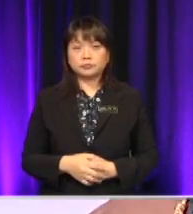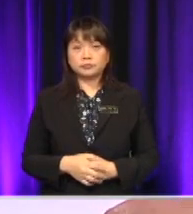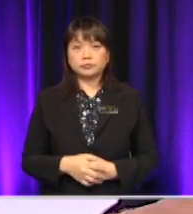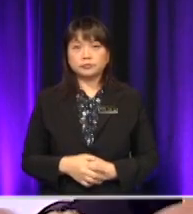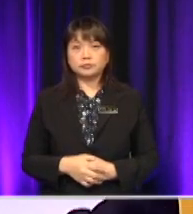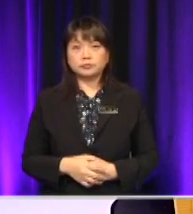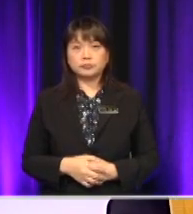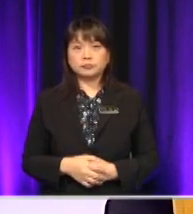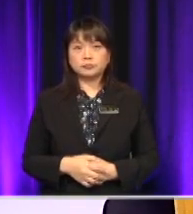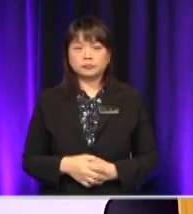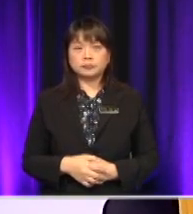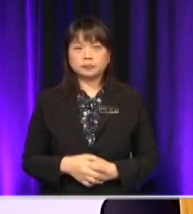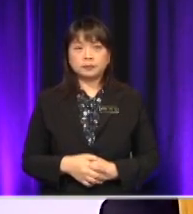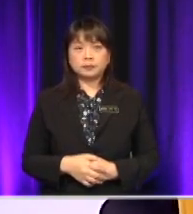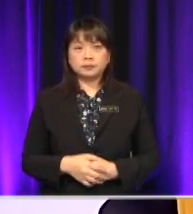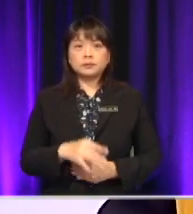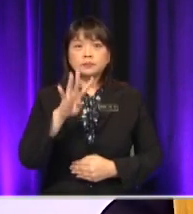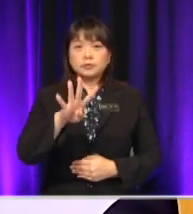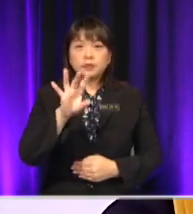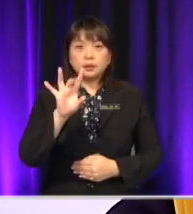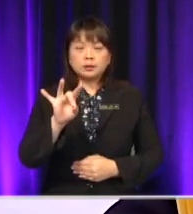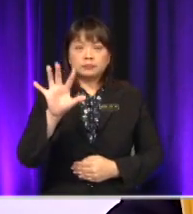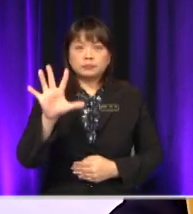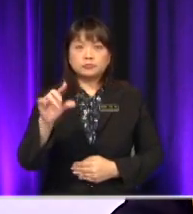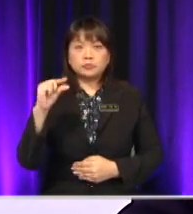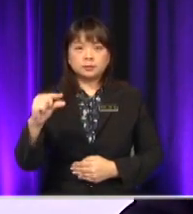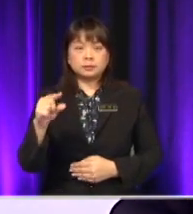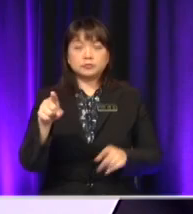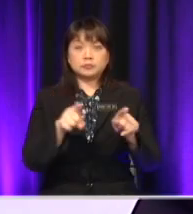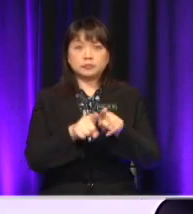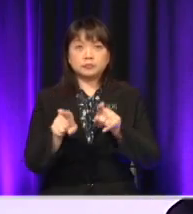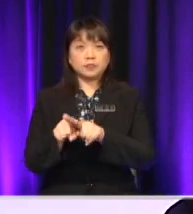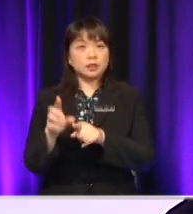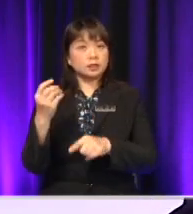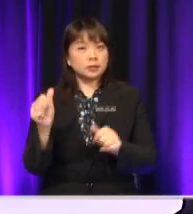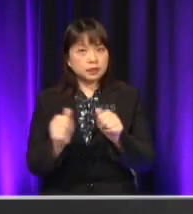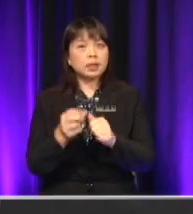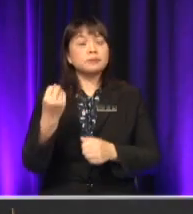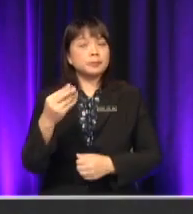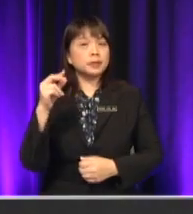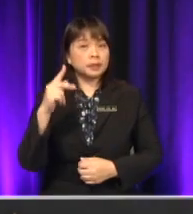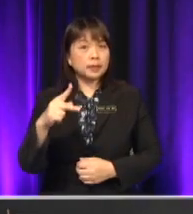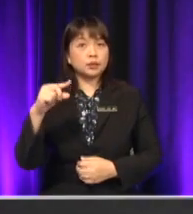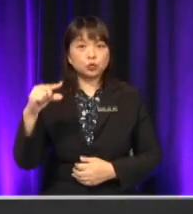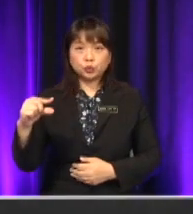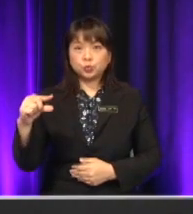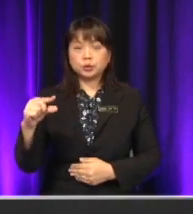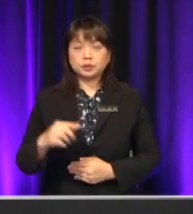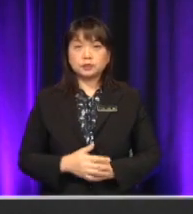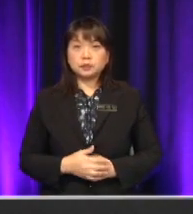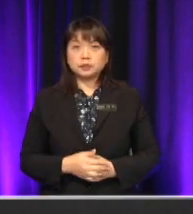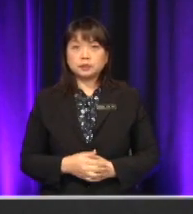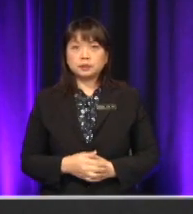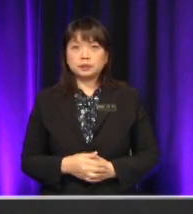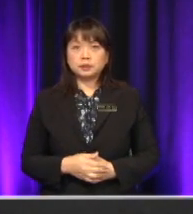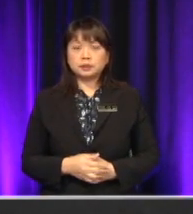gram. 85 gram bersamaan dengan berapa kg? Okey. Kalau gram